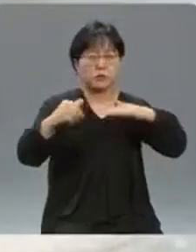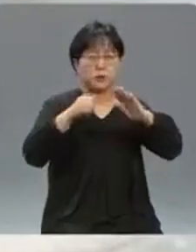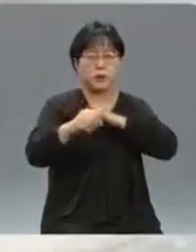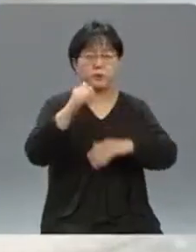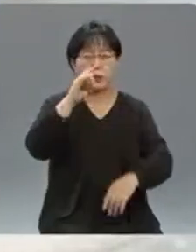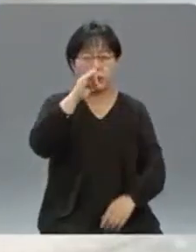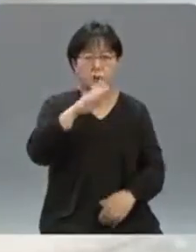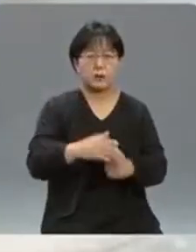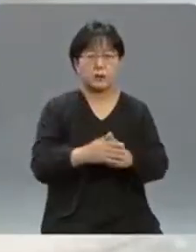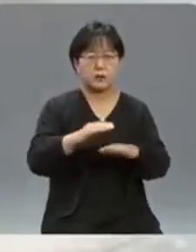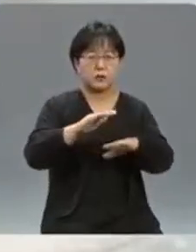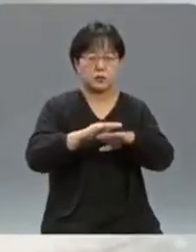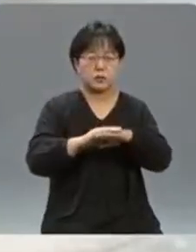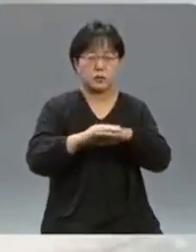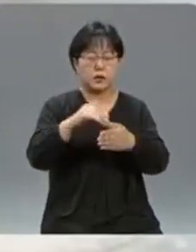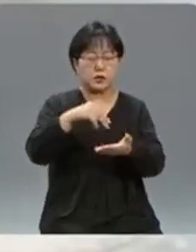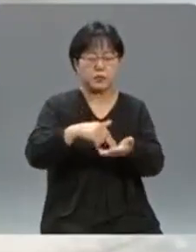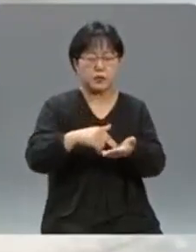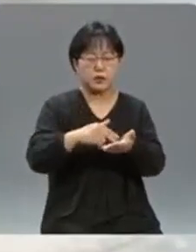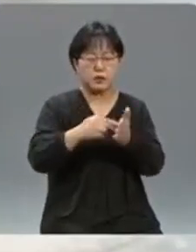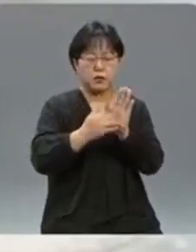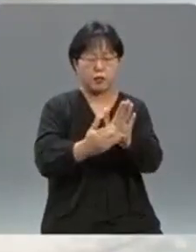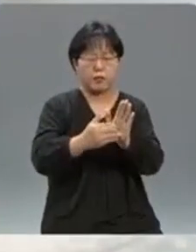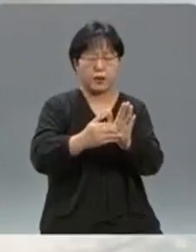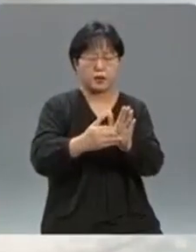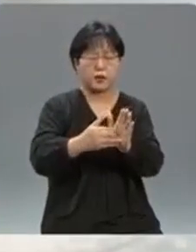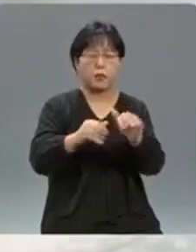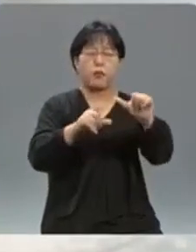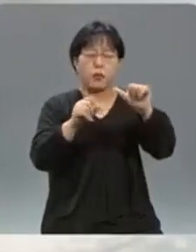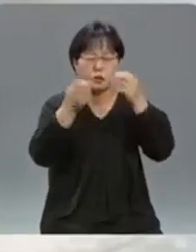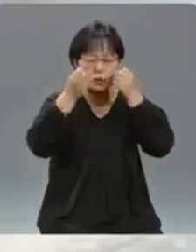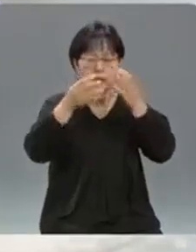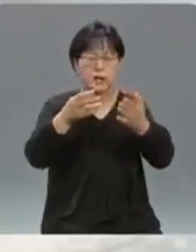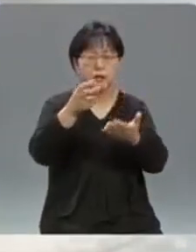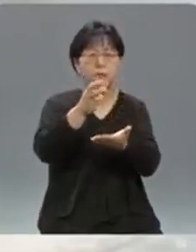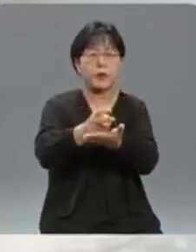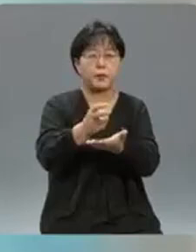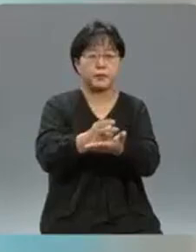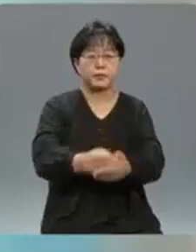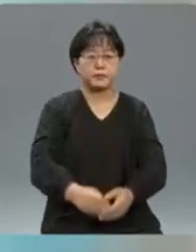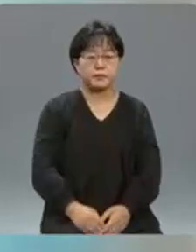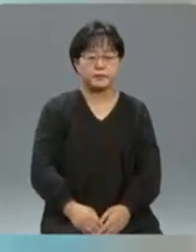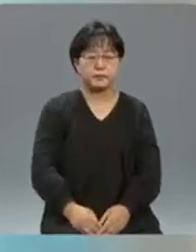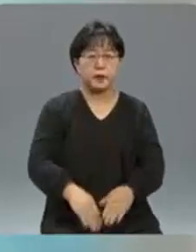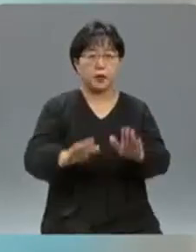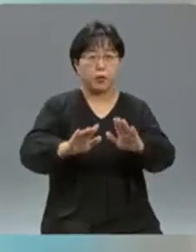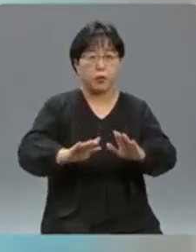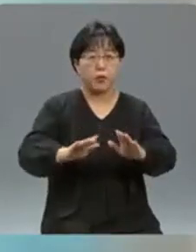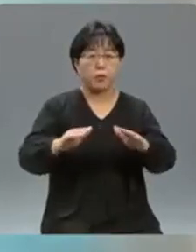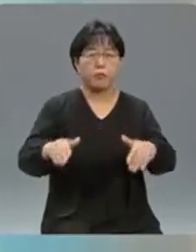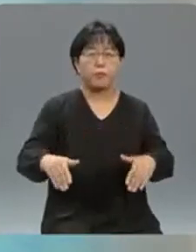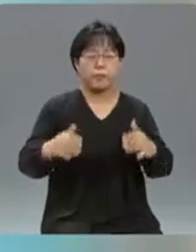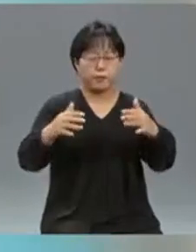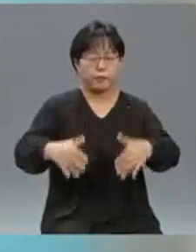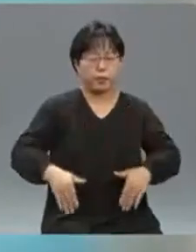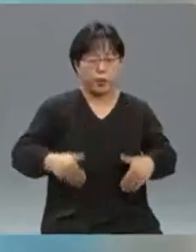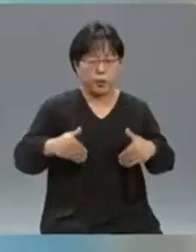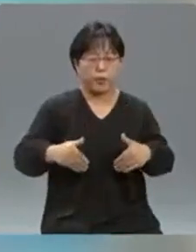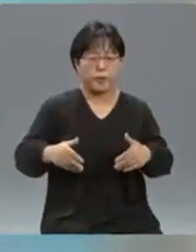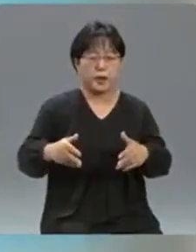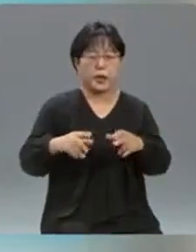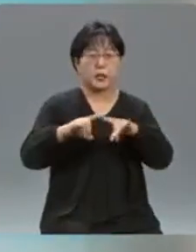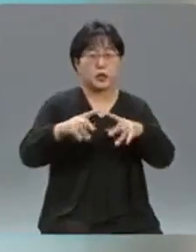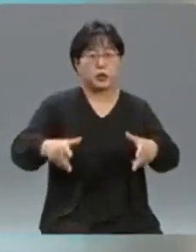관이 손씨을 거부한 근거는 지난 5월 신설된 이용 규칙이었다 천동 일체를